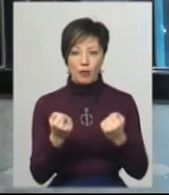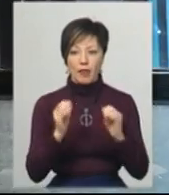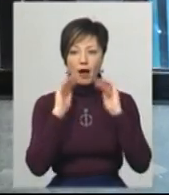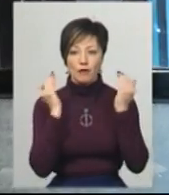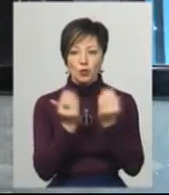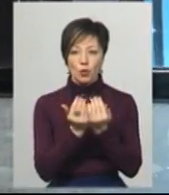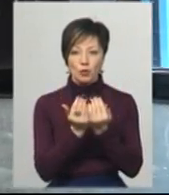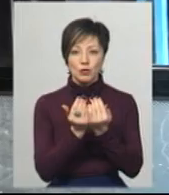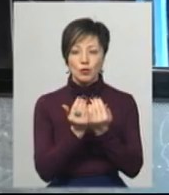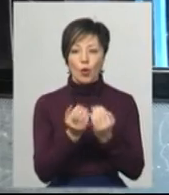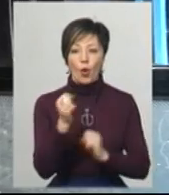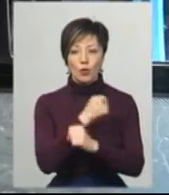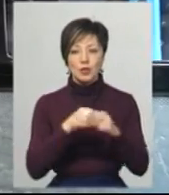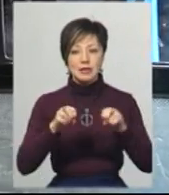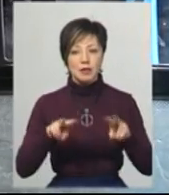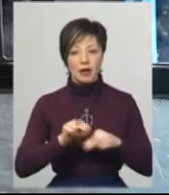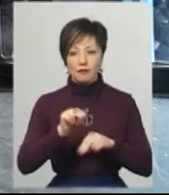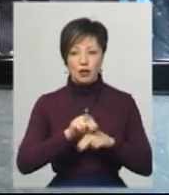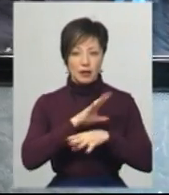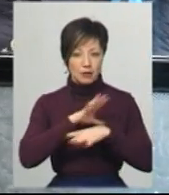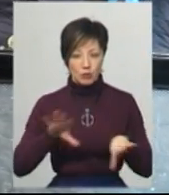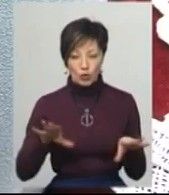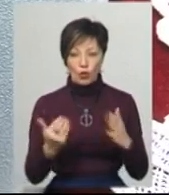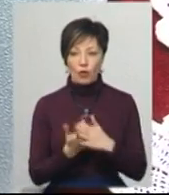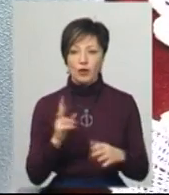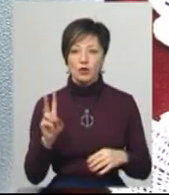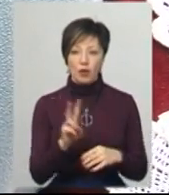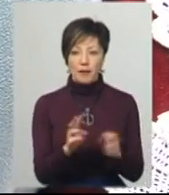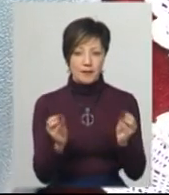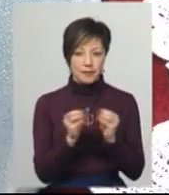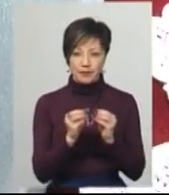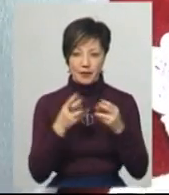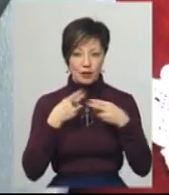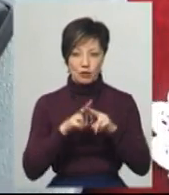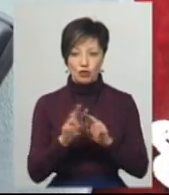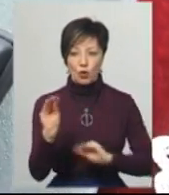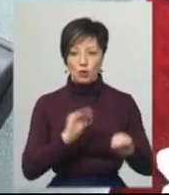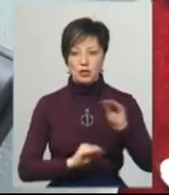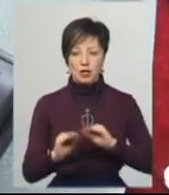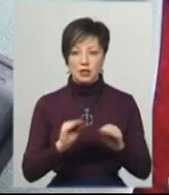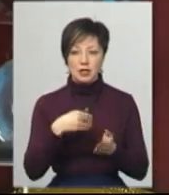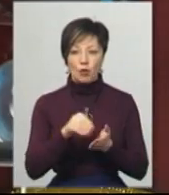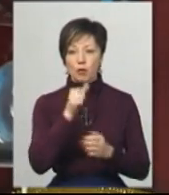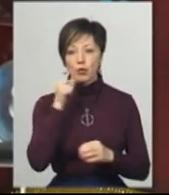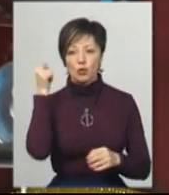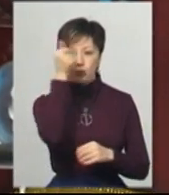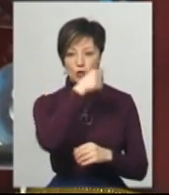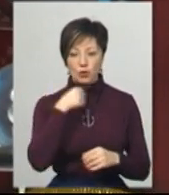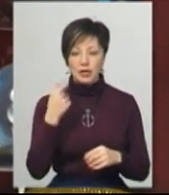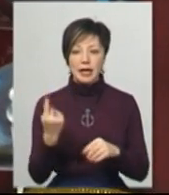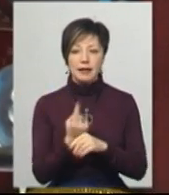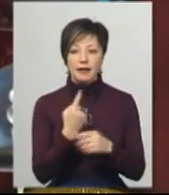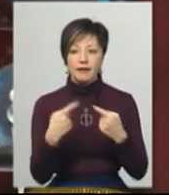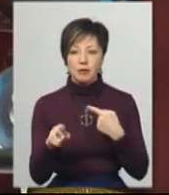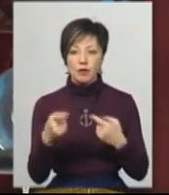ходу. Спеціального навчання водії для цього не проходили. Новий тролейбус не відрізняється за технічним оснащенням від закуплених у минулому році. Єдина